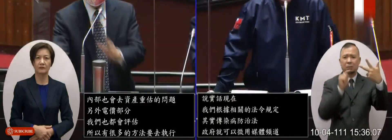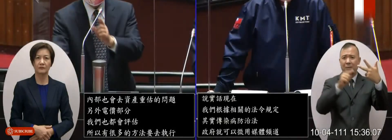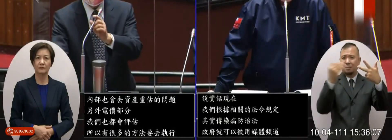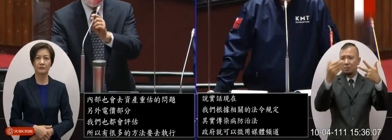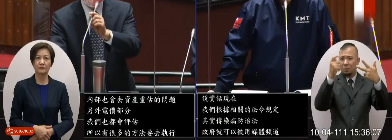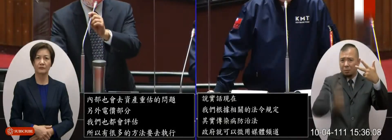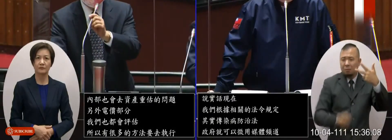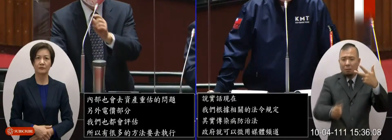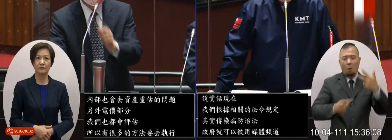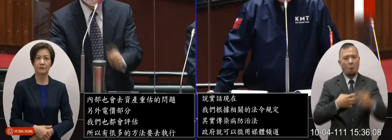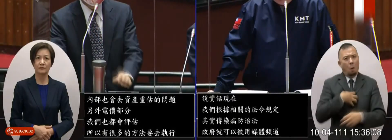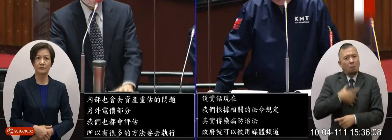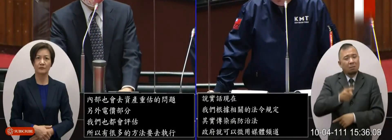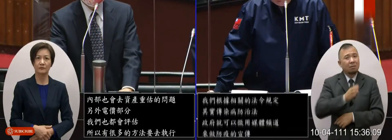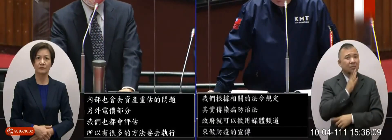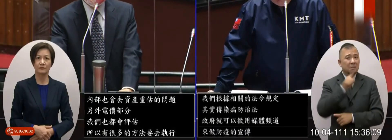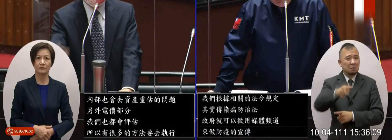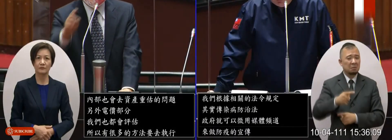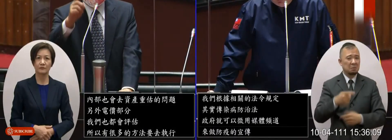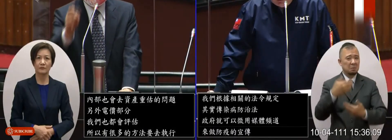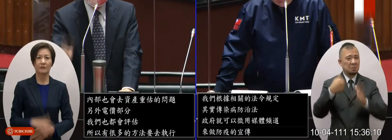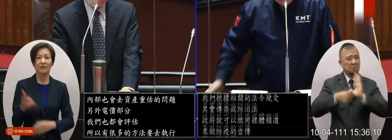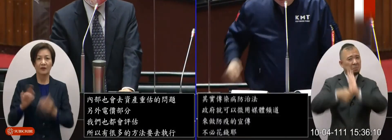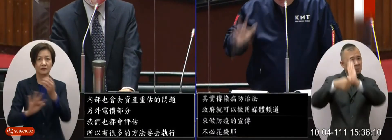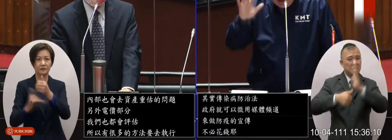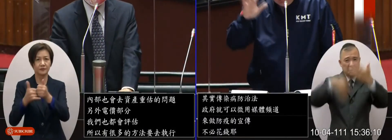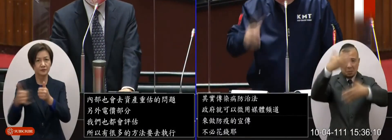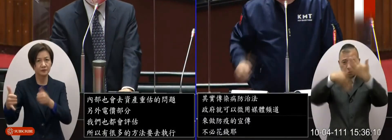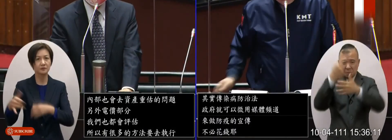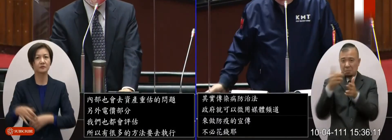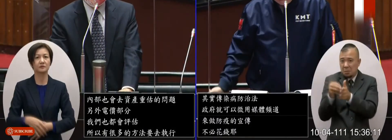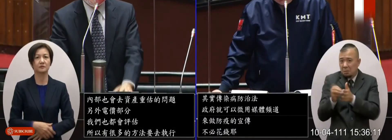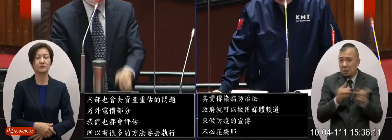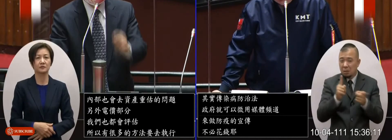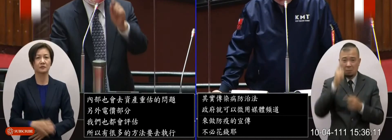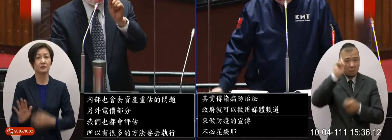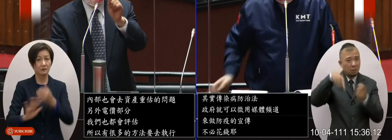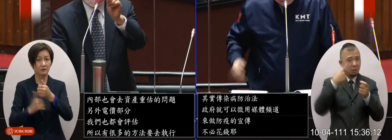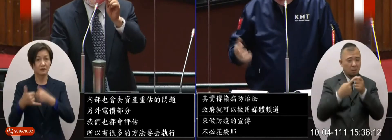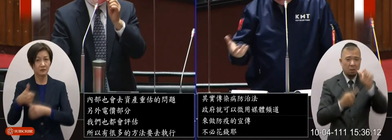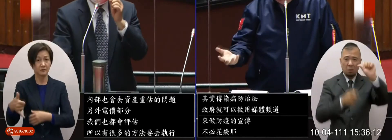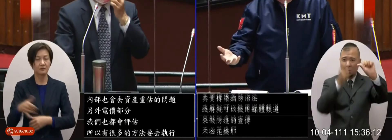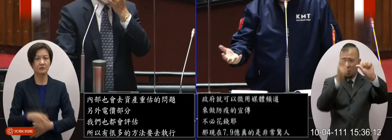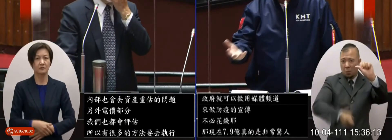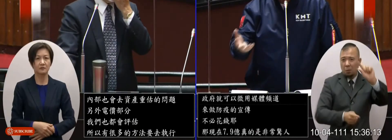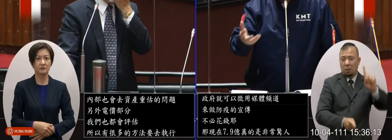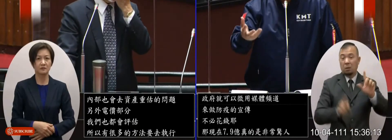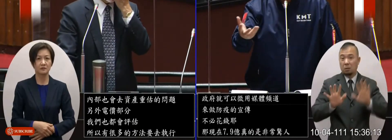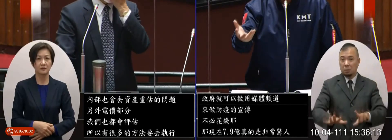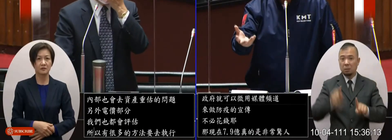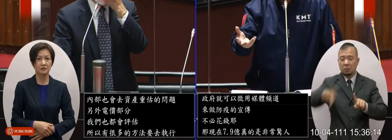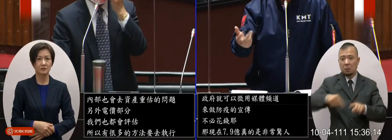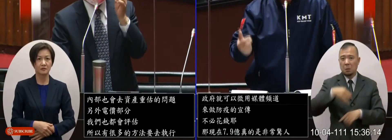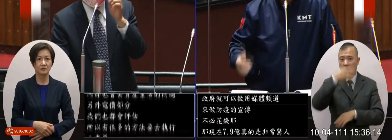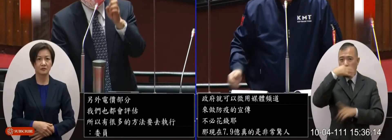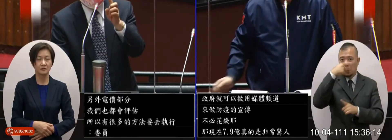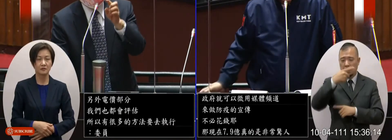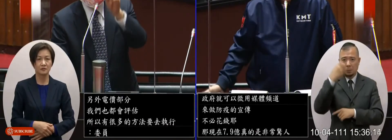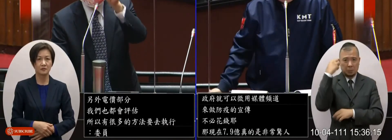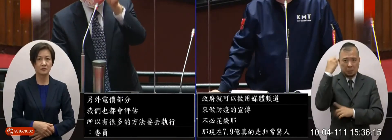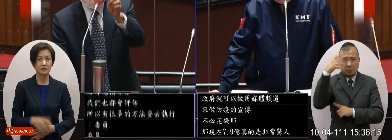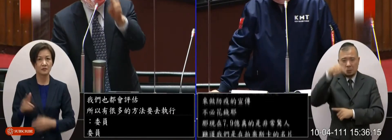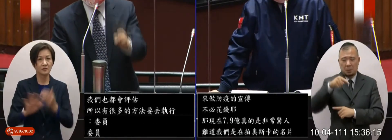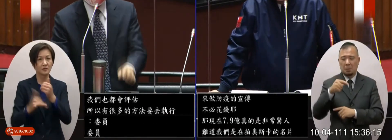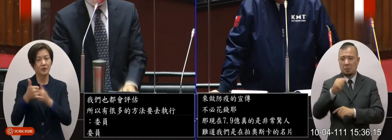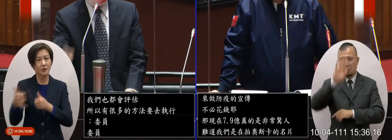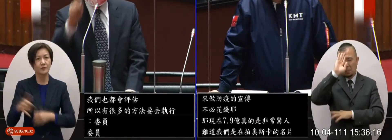拍奥斯卡的名片吗？明年还要5亿耶，院长。啊，现在流感化，其实新冠已经流感化了。